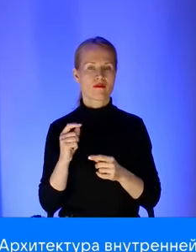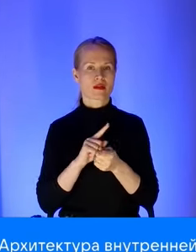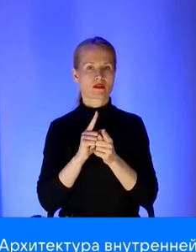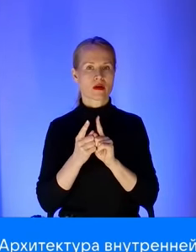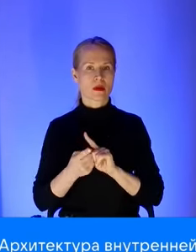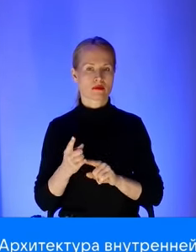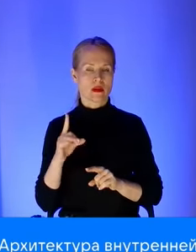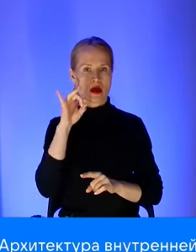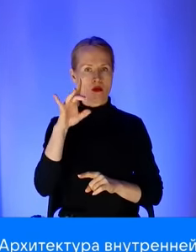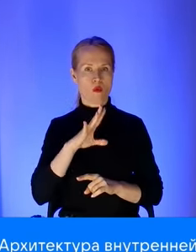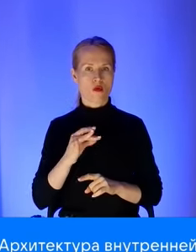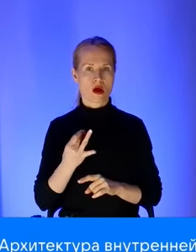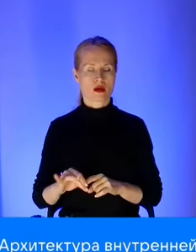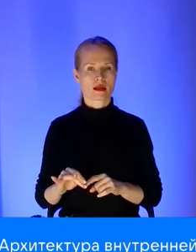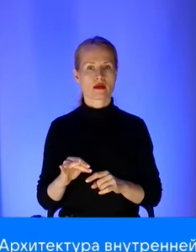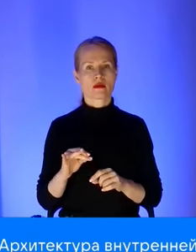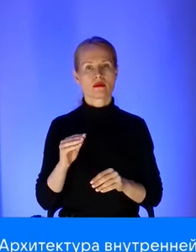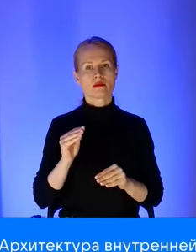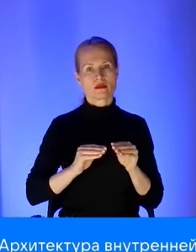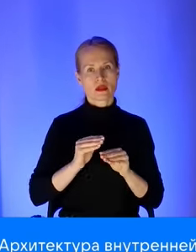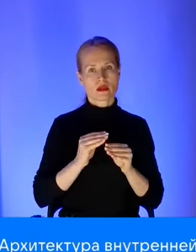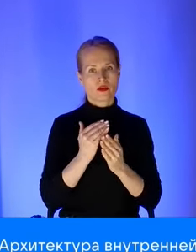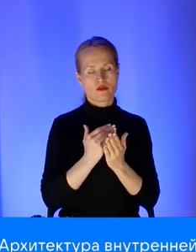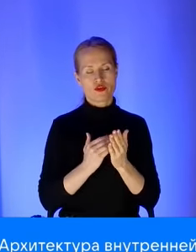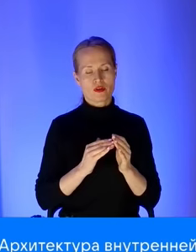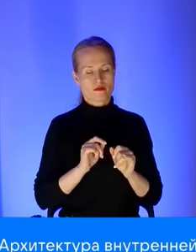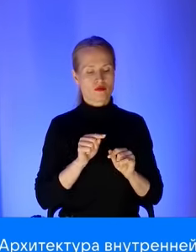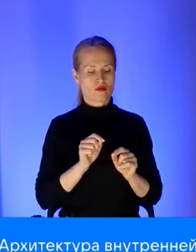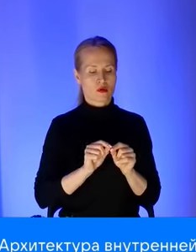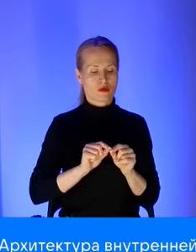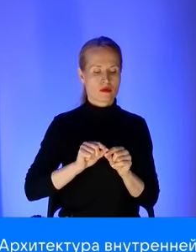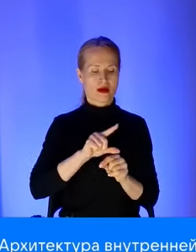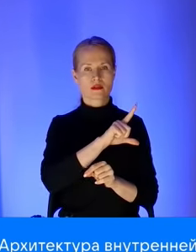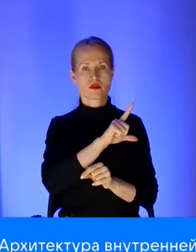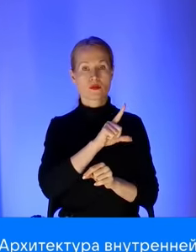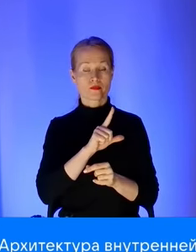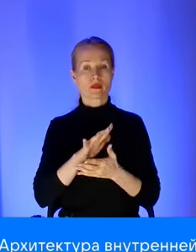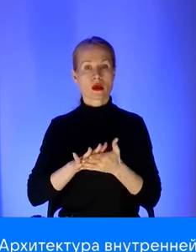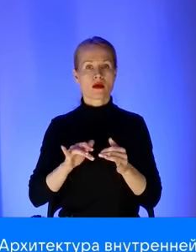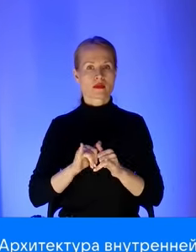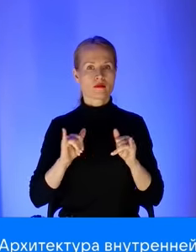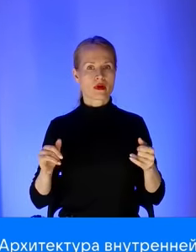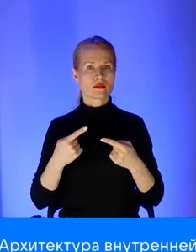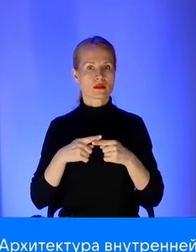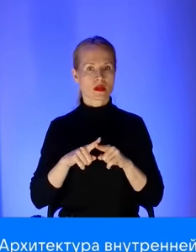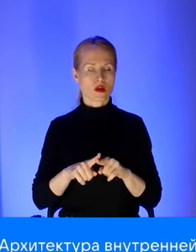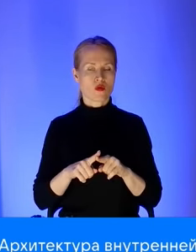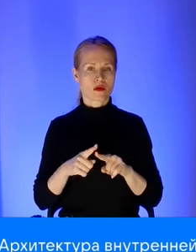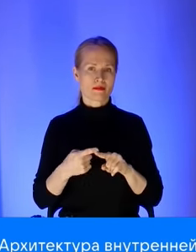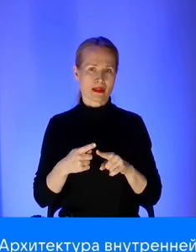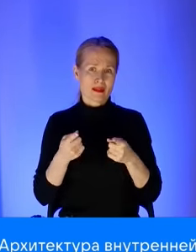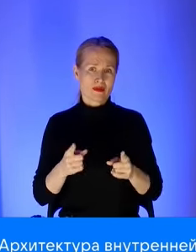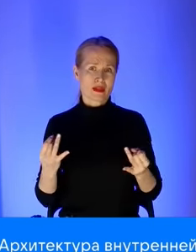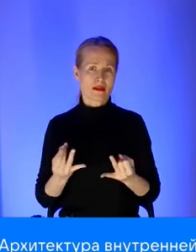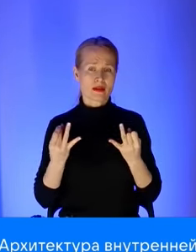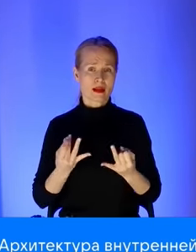популярно и прям какие-то там делали вещи из этого всё росло Вот развивайте технологии Ну потому что на самом деле это интересно